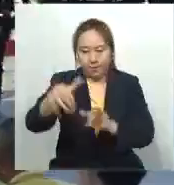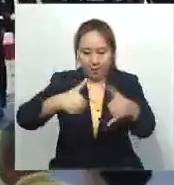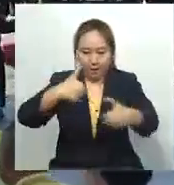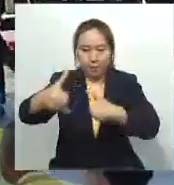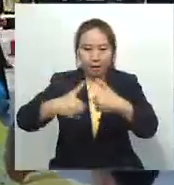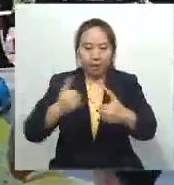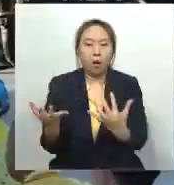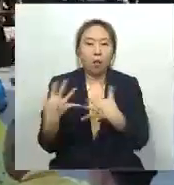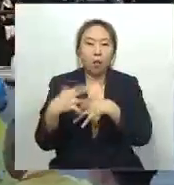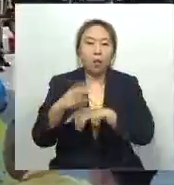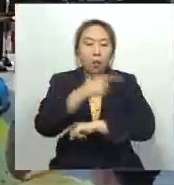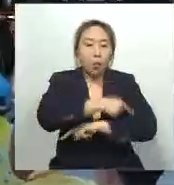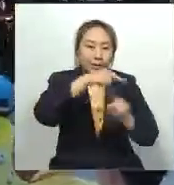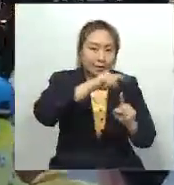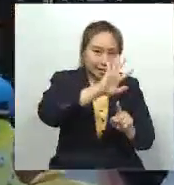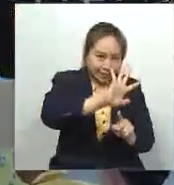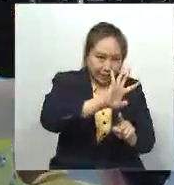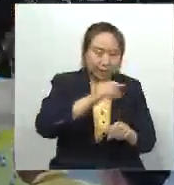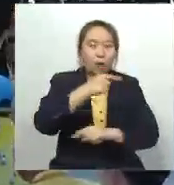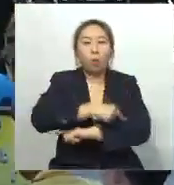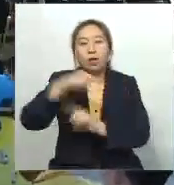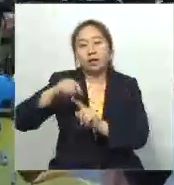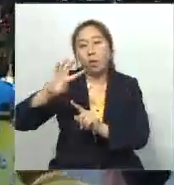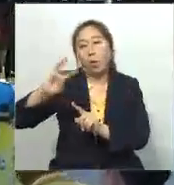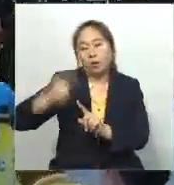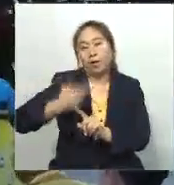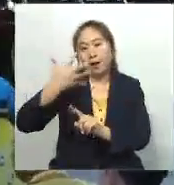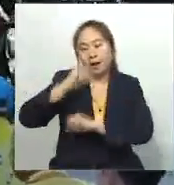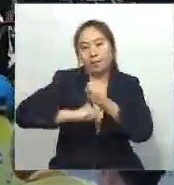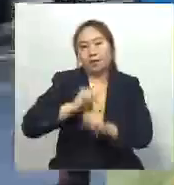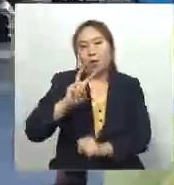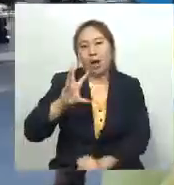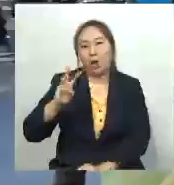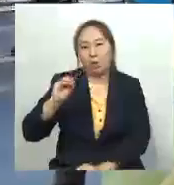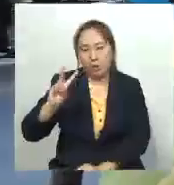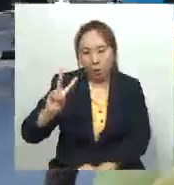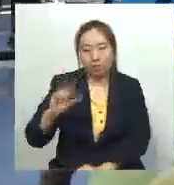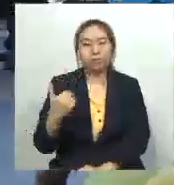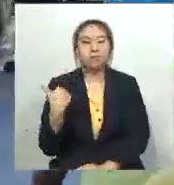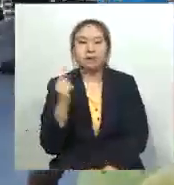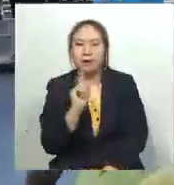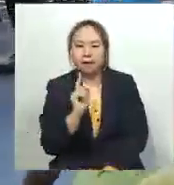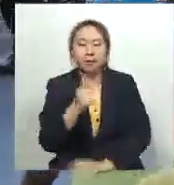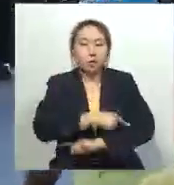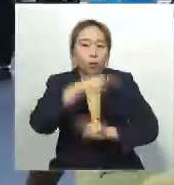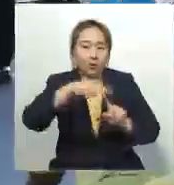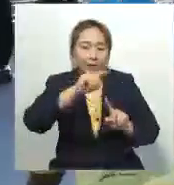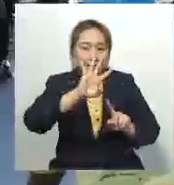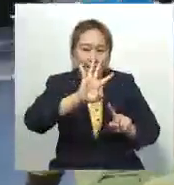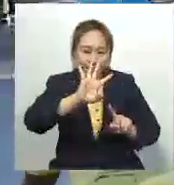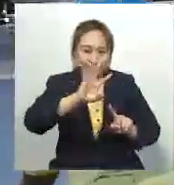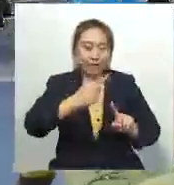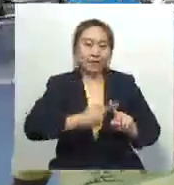ธีในวันที่4และ6พฤษภาคม2562ดังนี้ในวันเสาร์ที่4พฤษภาค